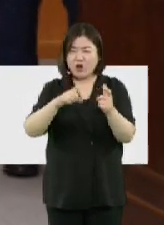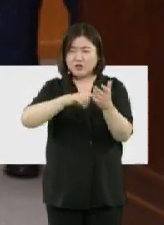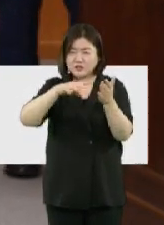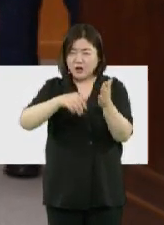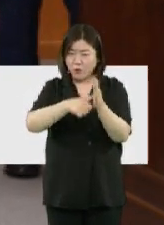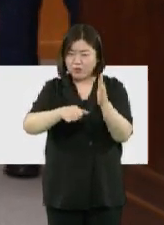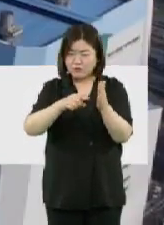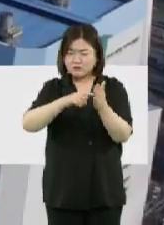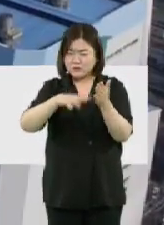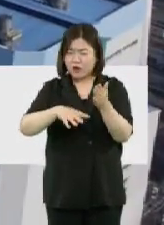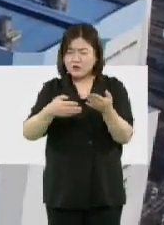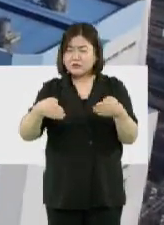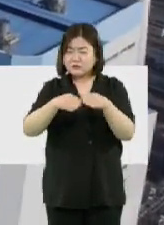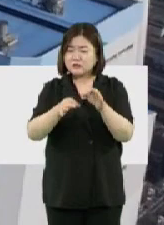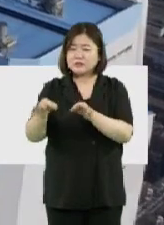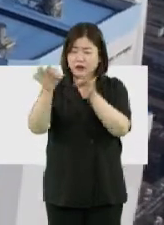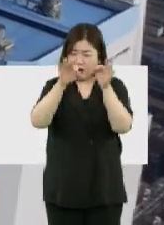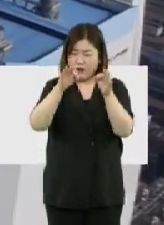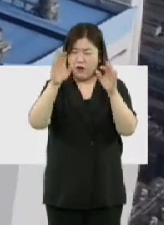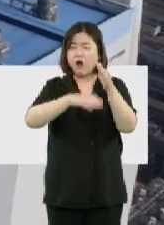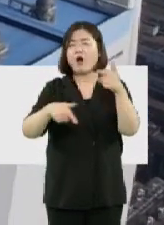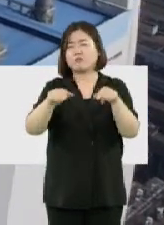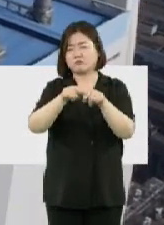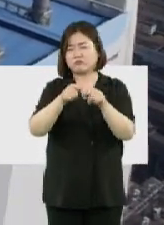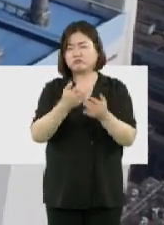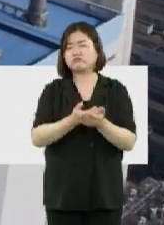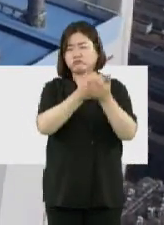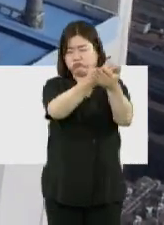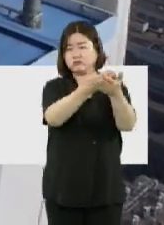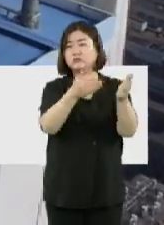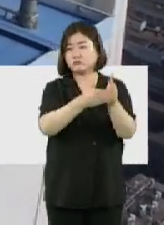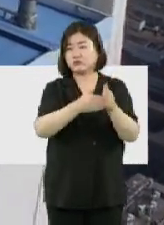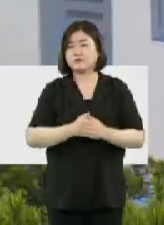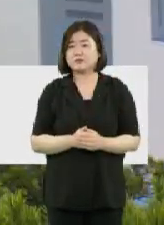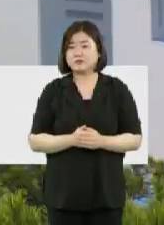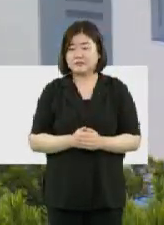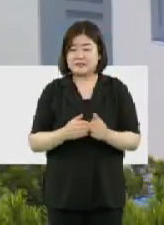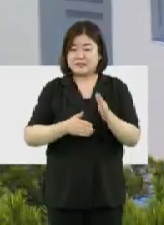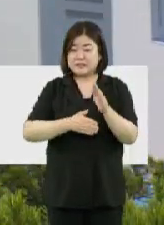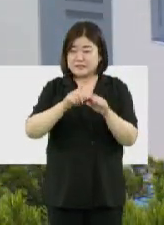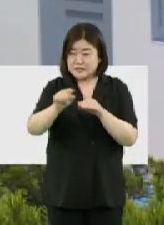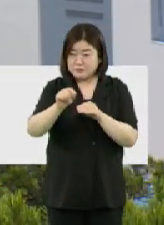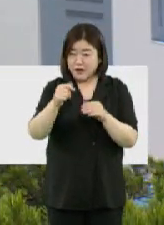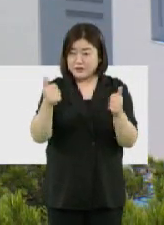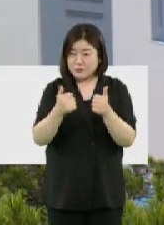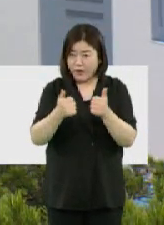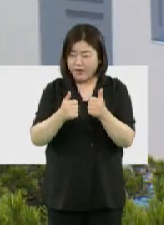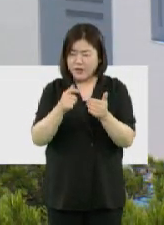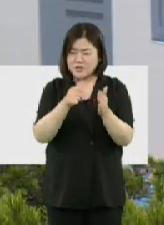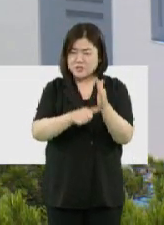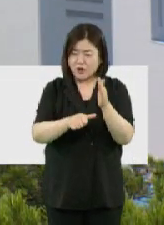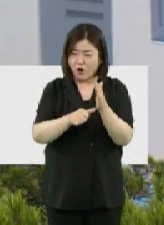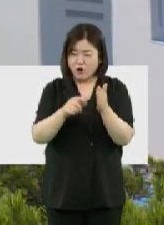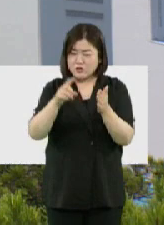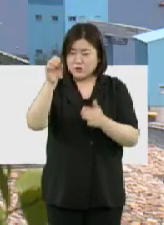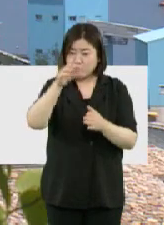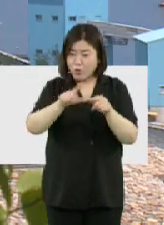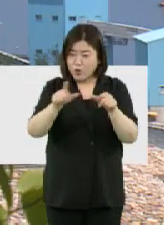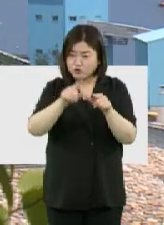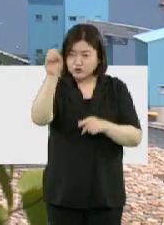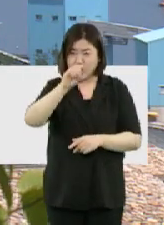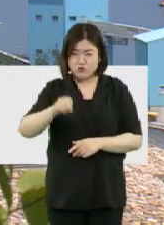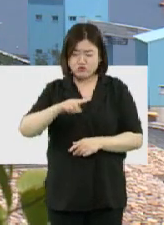세율 인상을 요구하는 공동 건의문을 채택했습니다. 이들 지방의회는 현행 지역자원시설세 표준